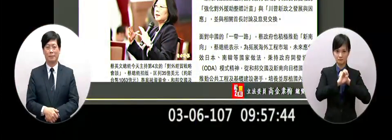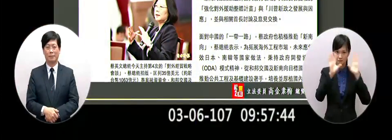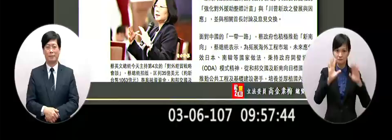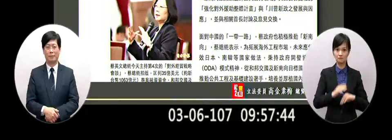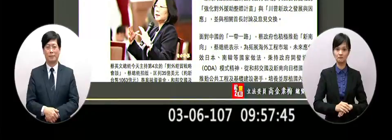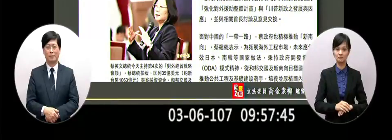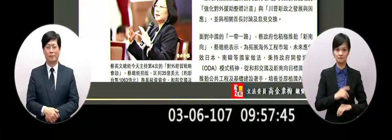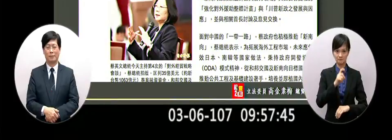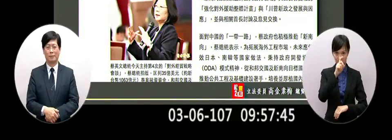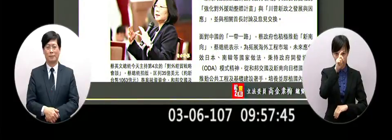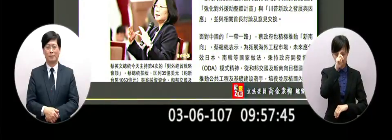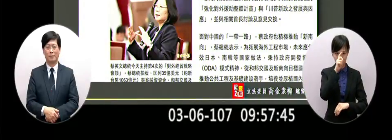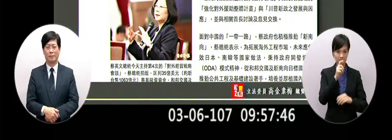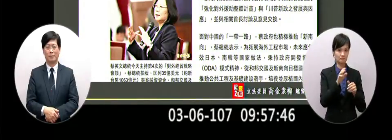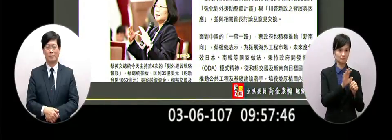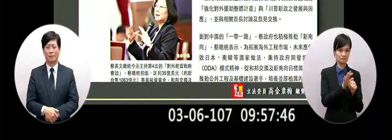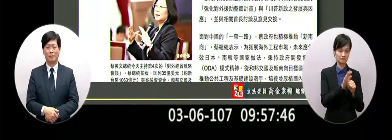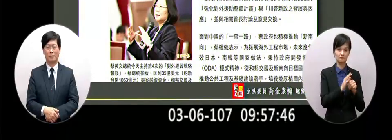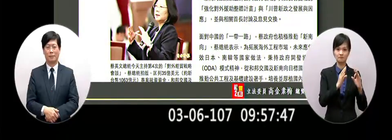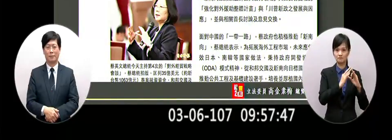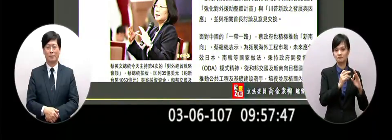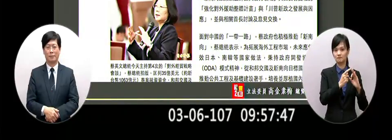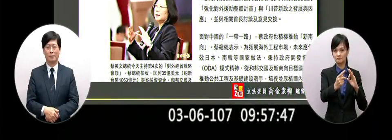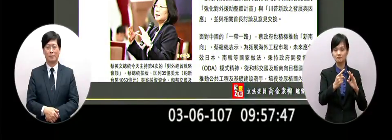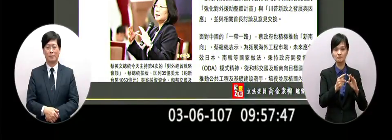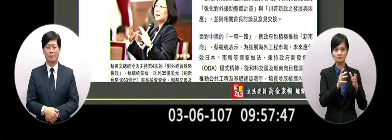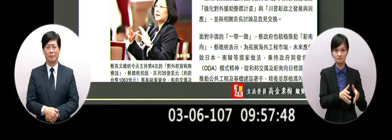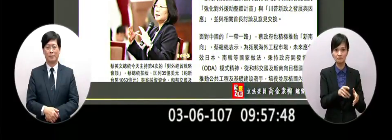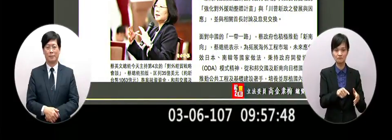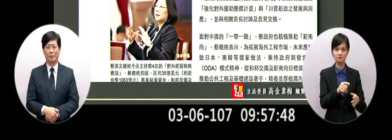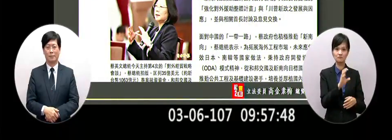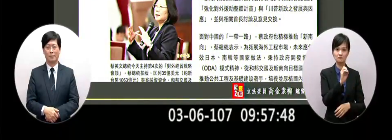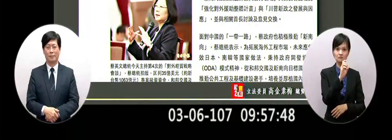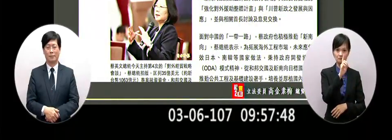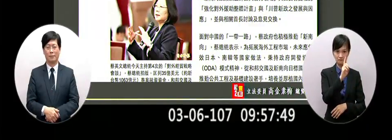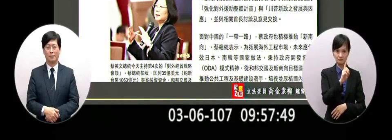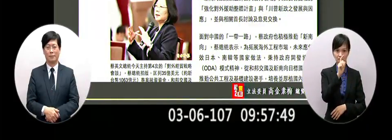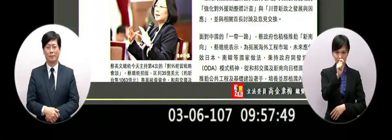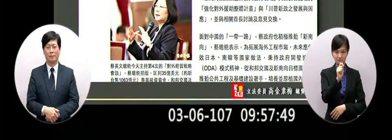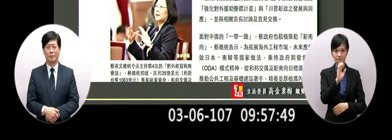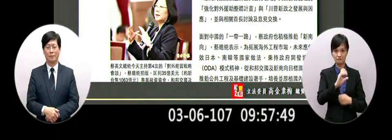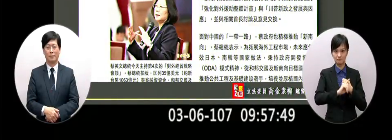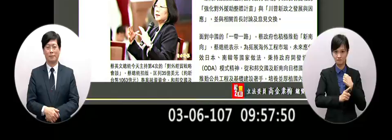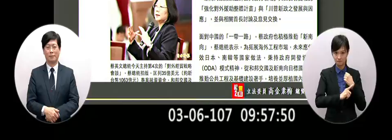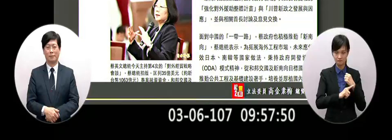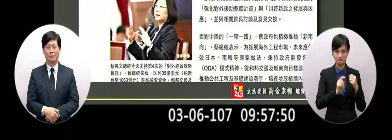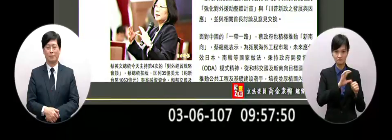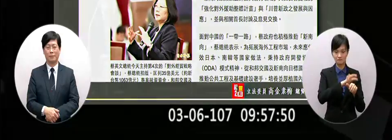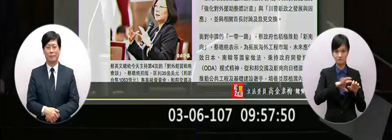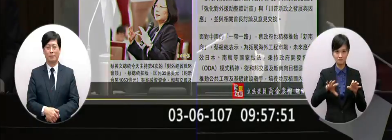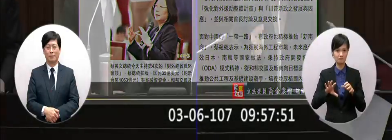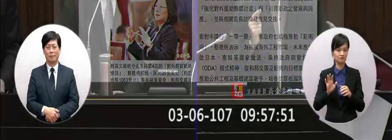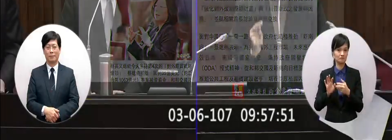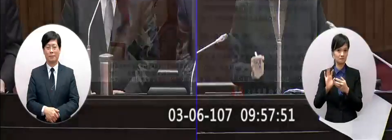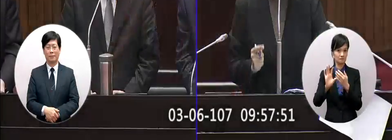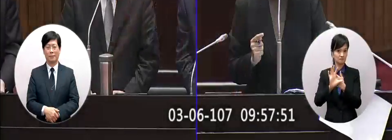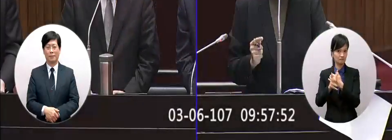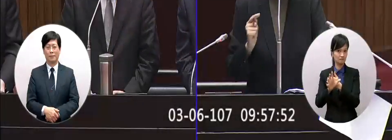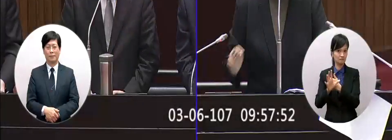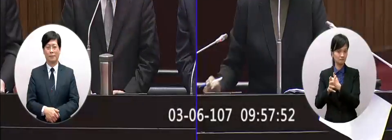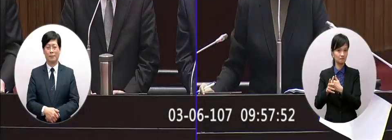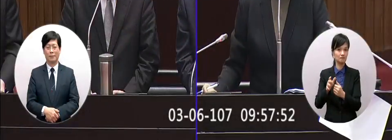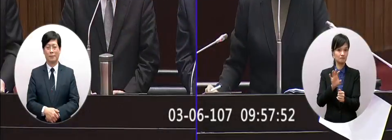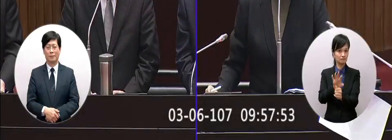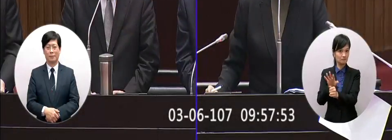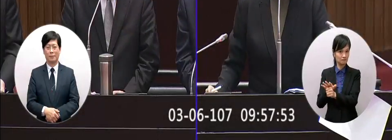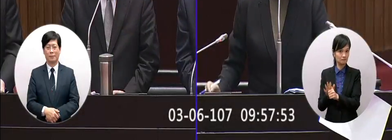建立策略性融资的机制，以 ODA 的模式来支援新南向国进行海外工程